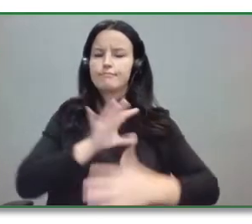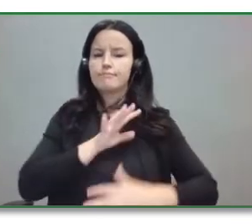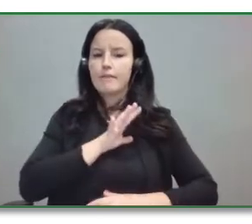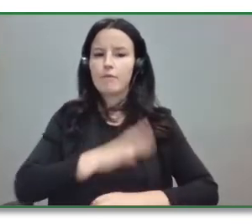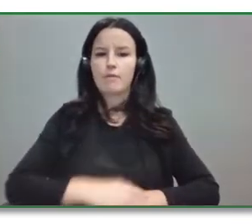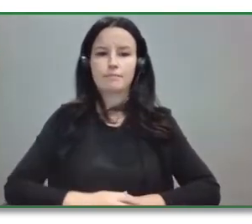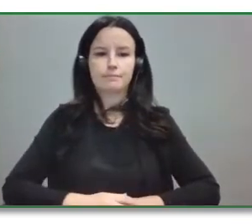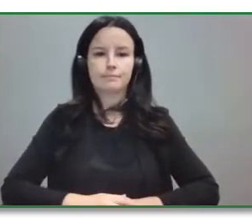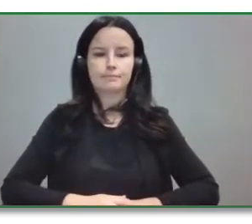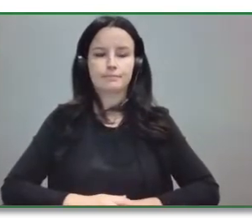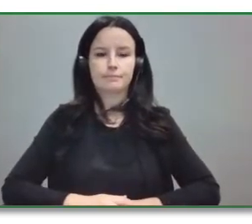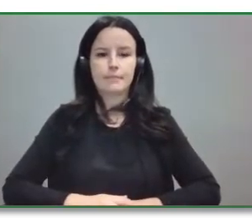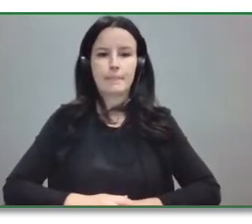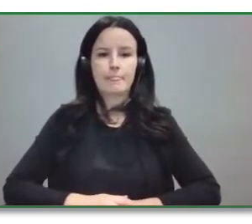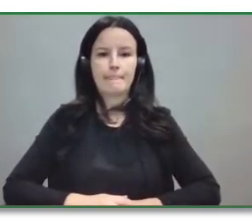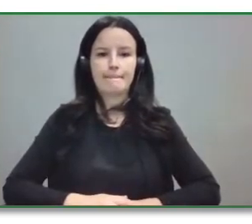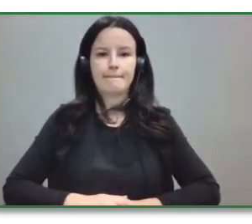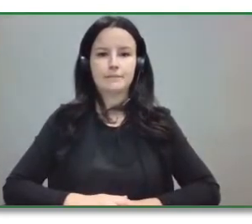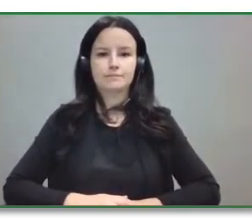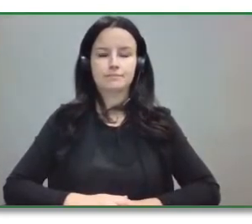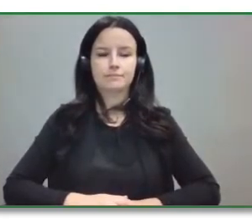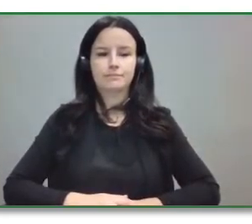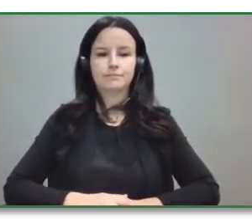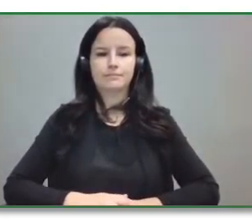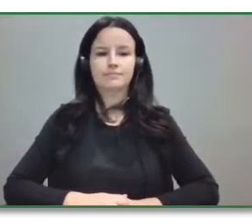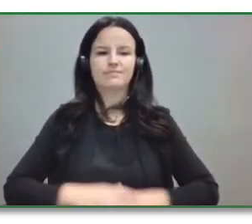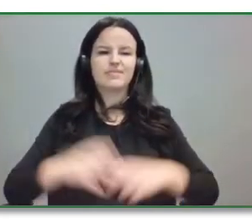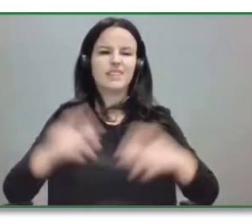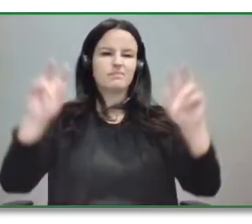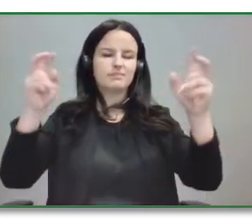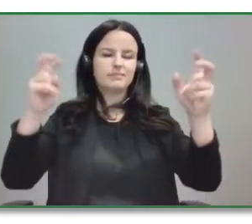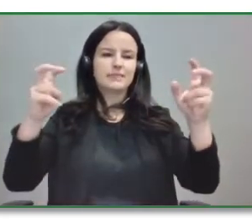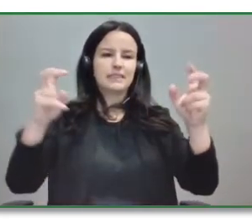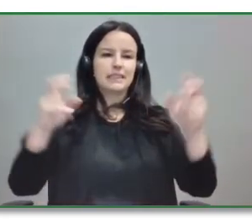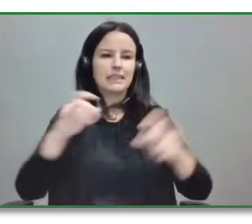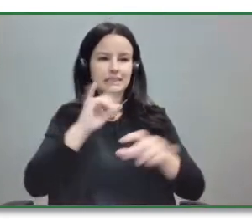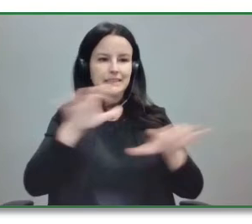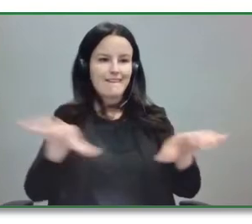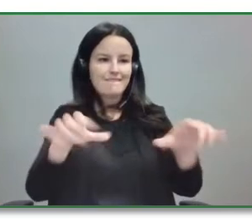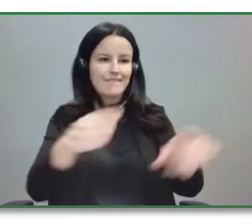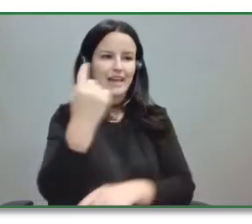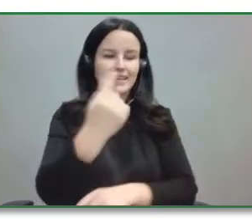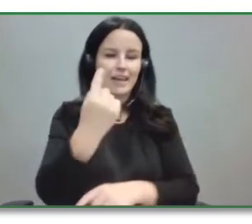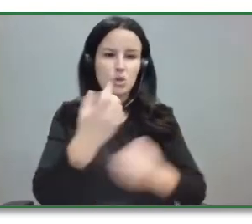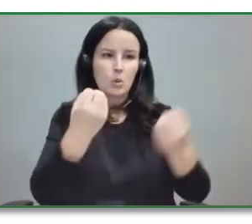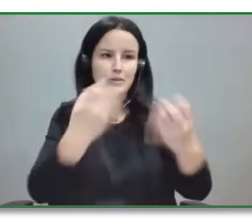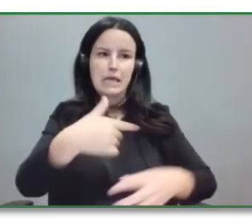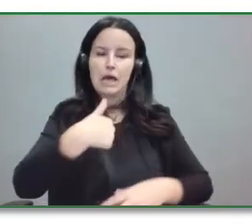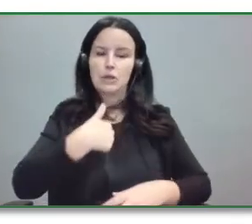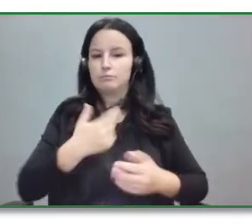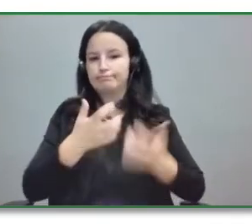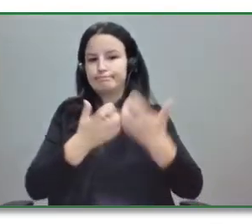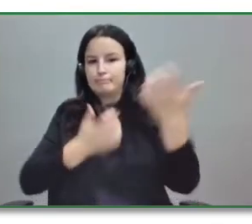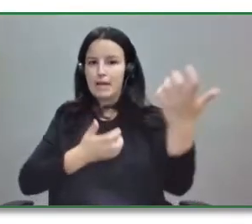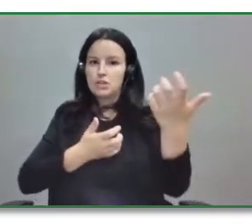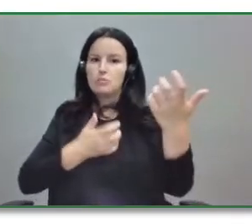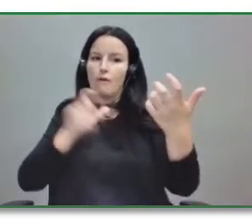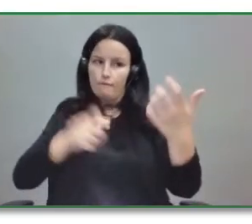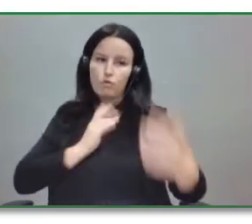Le principe « rien sur nous sans nous » nous a permis d'améliorer l'accès. Merci. Merci,